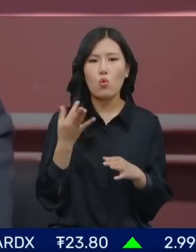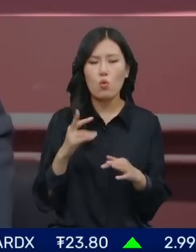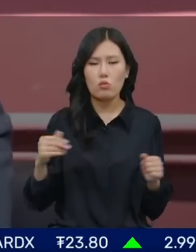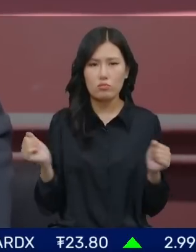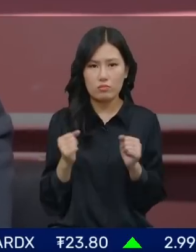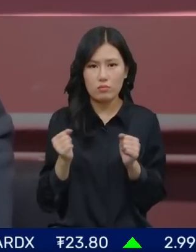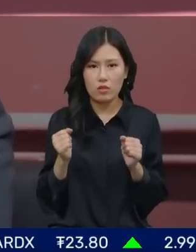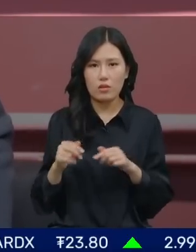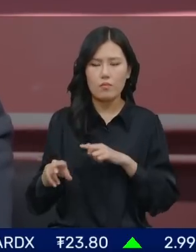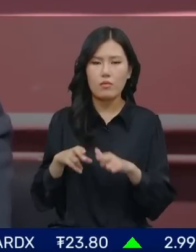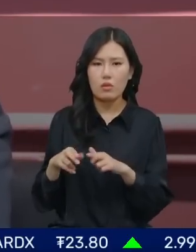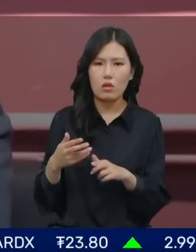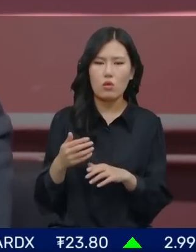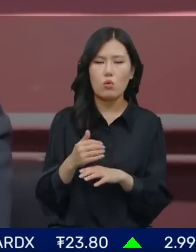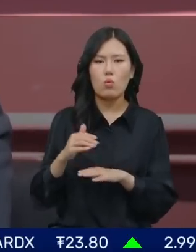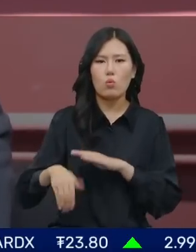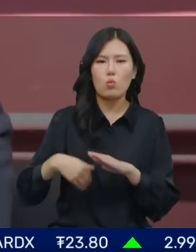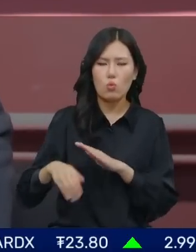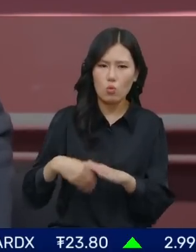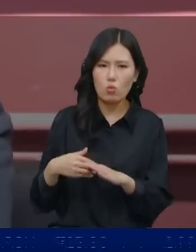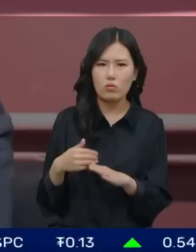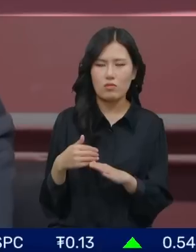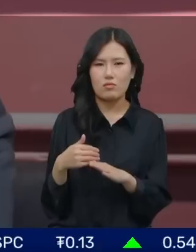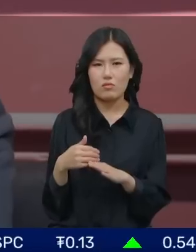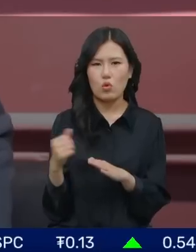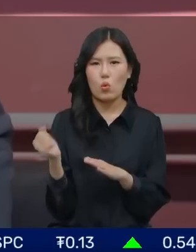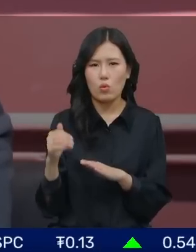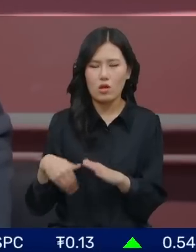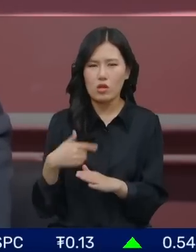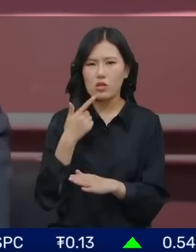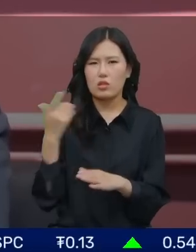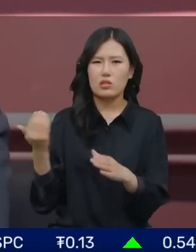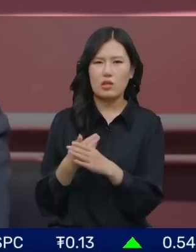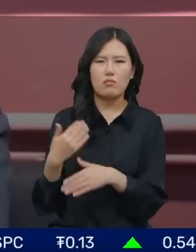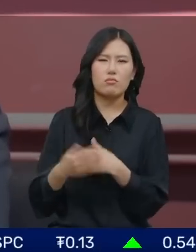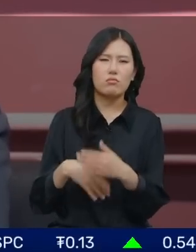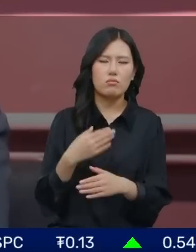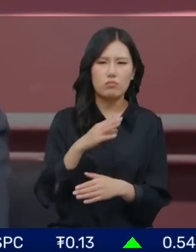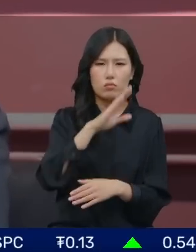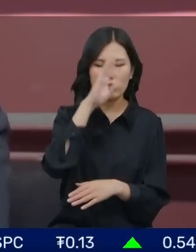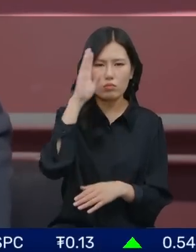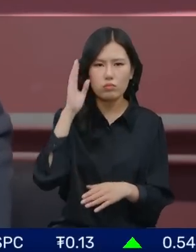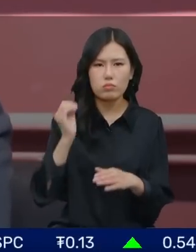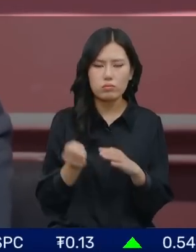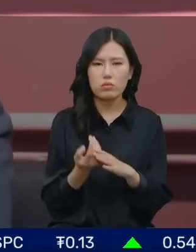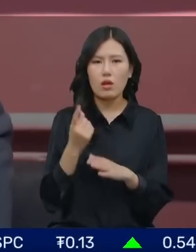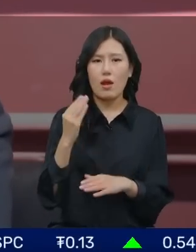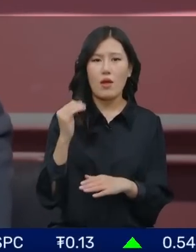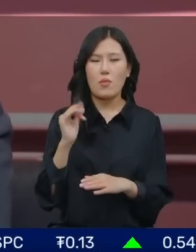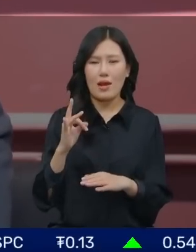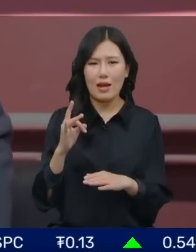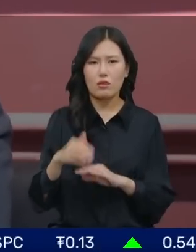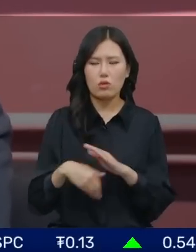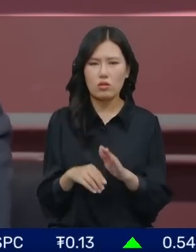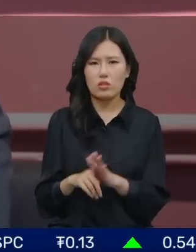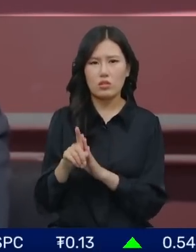бизнесүүд одоо уулуурхай ч юм уу зарим нэг бизнесүүд зогсоод тэгээ хавраас эхэлж одоо газар шорооны ажил янз бүр юм эхэлдэг те. Тэгэхээр энэ бол ялтчгүй ингээд